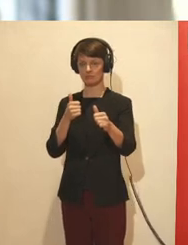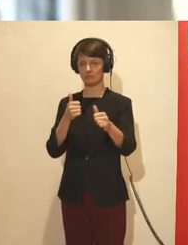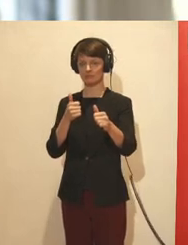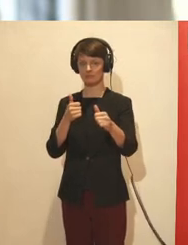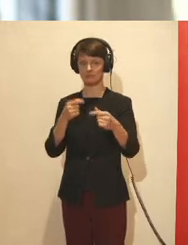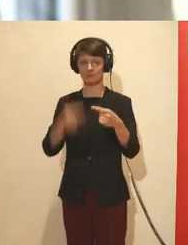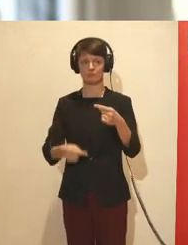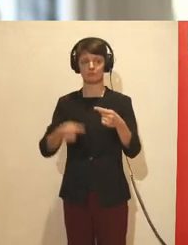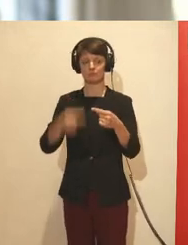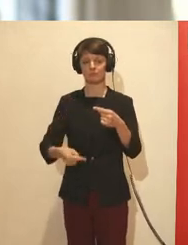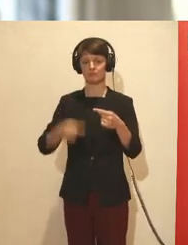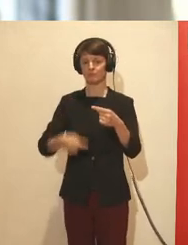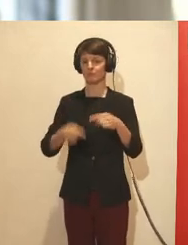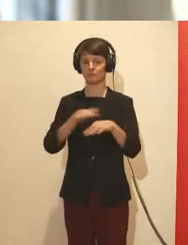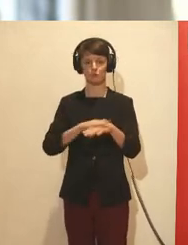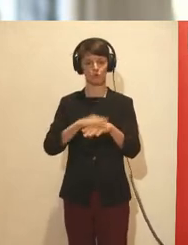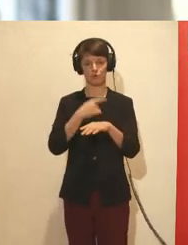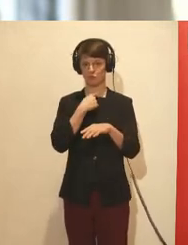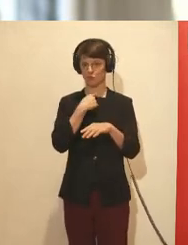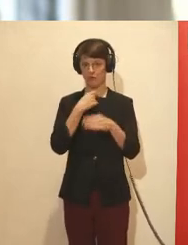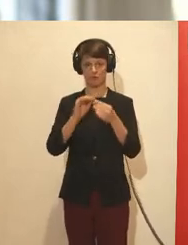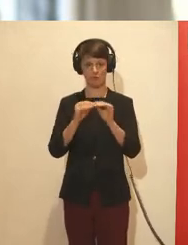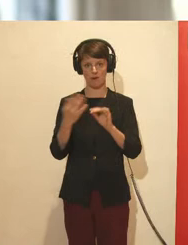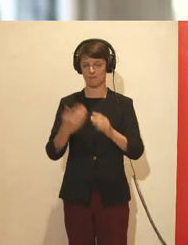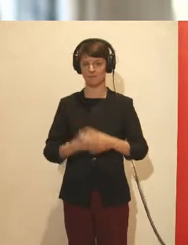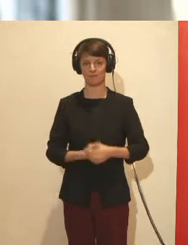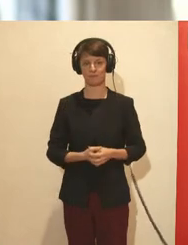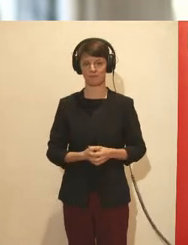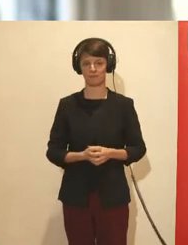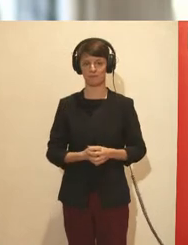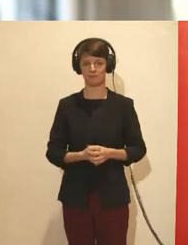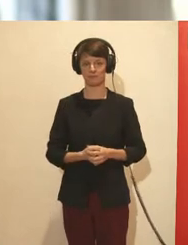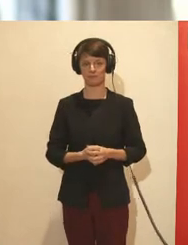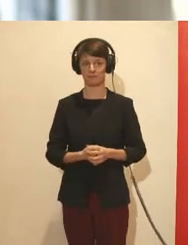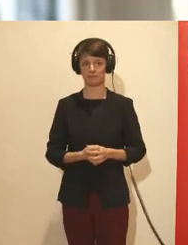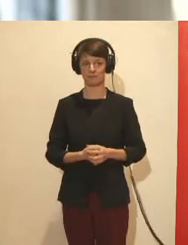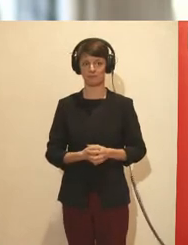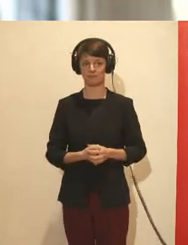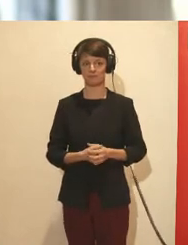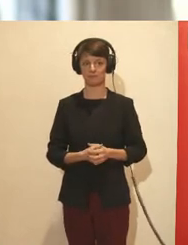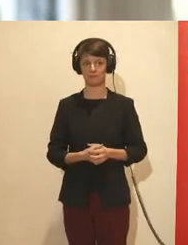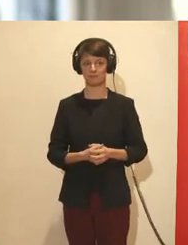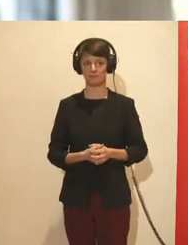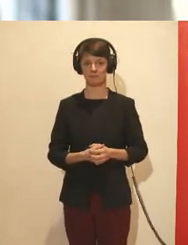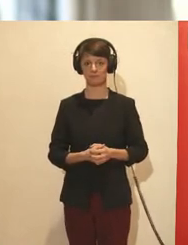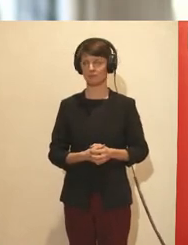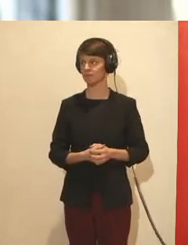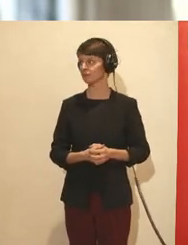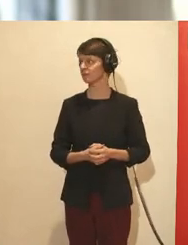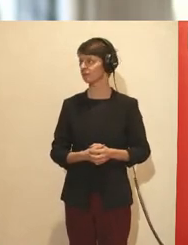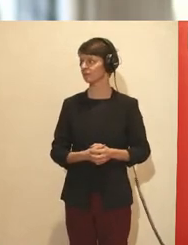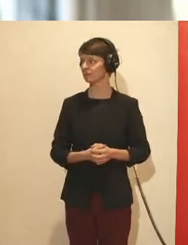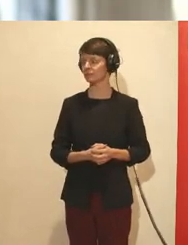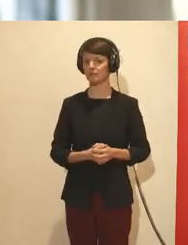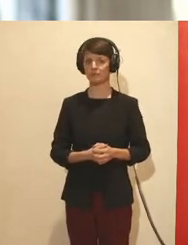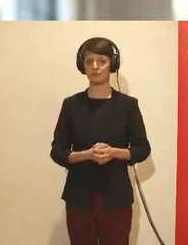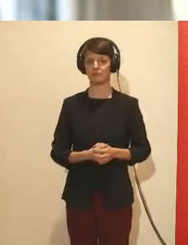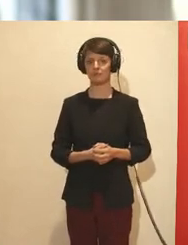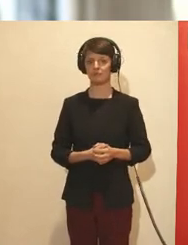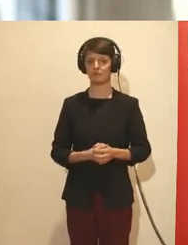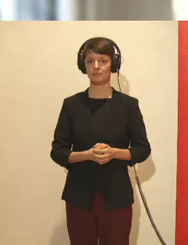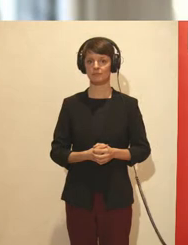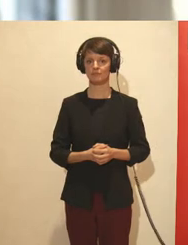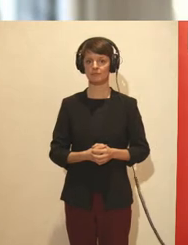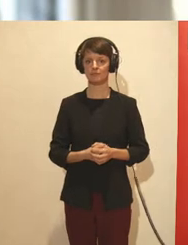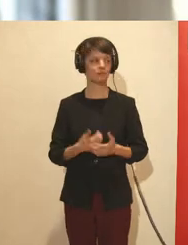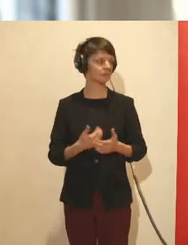und das schöne sache die du hast und eine art